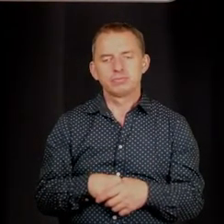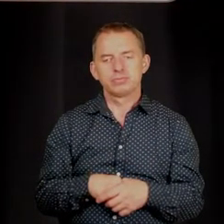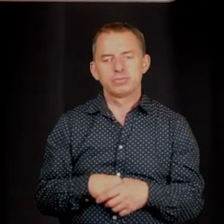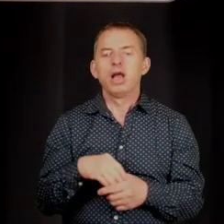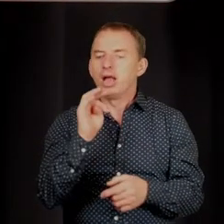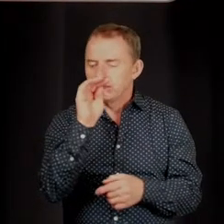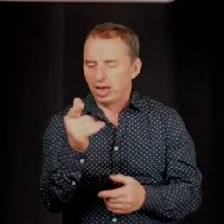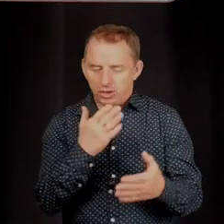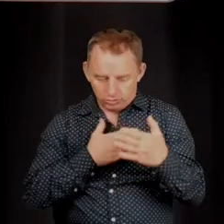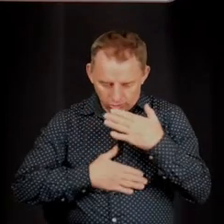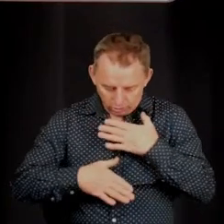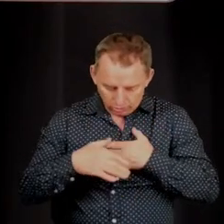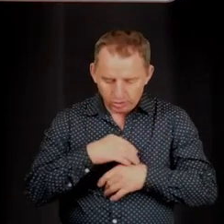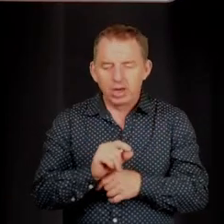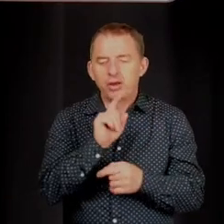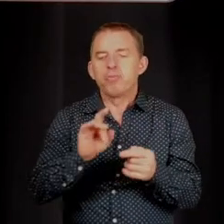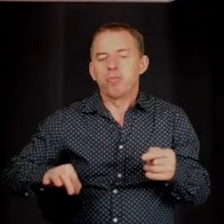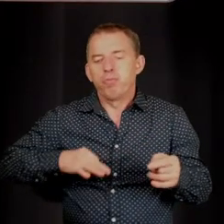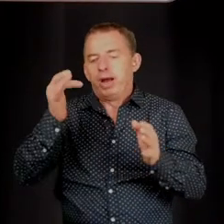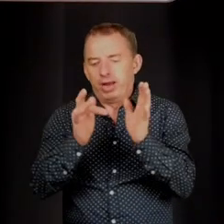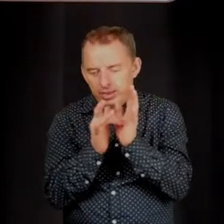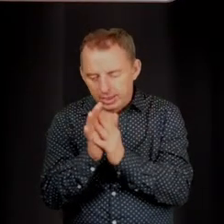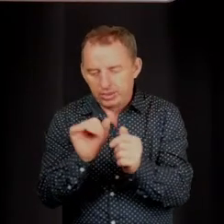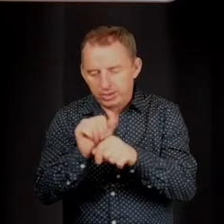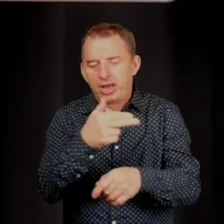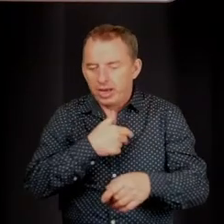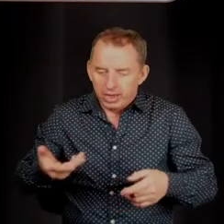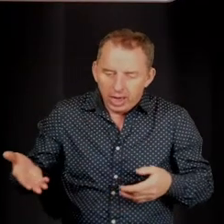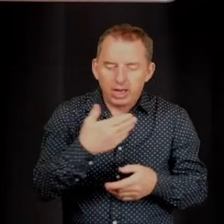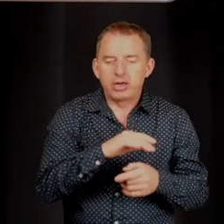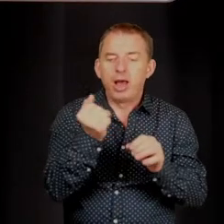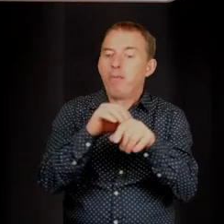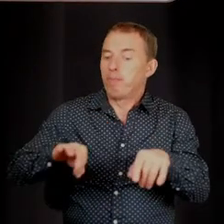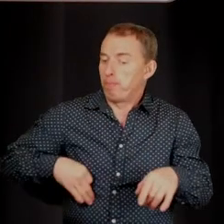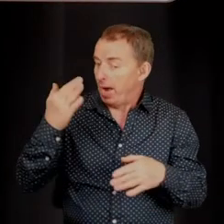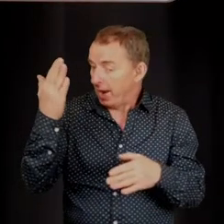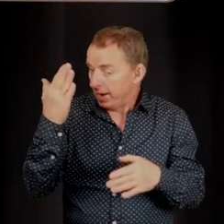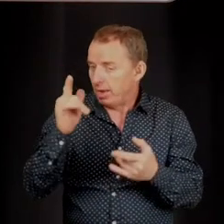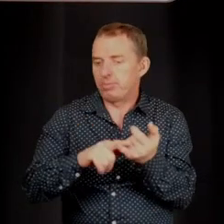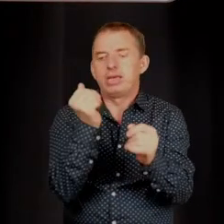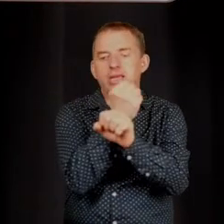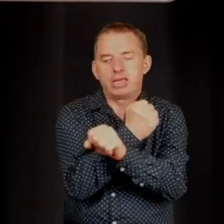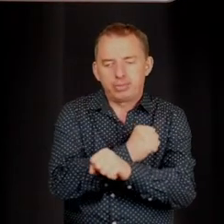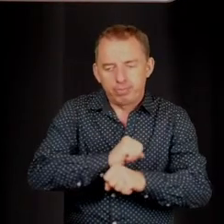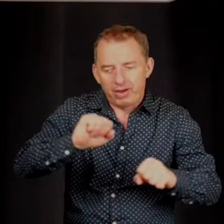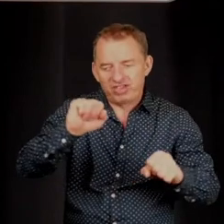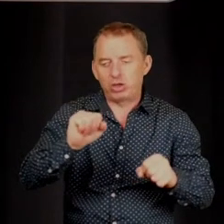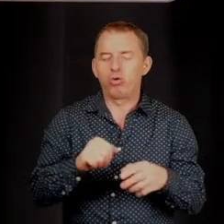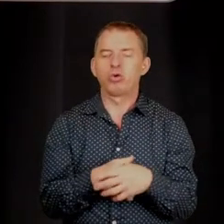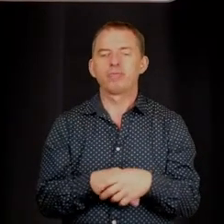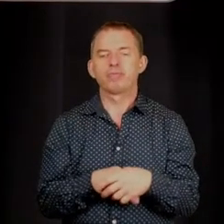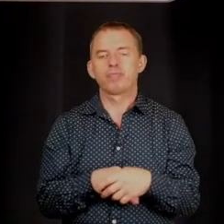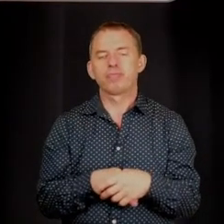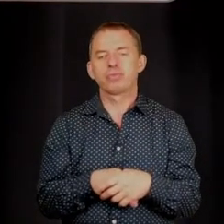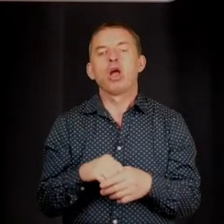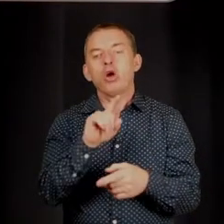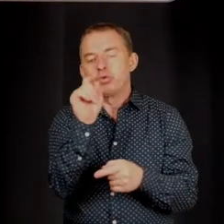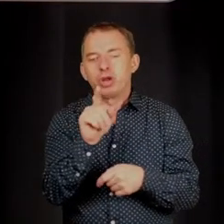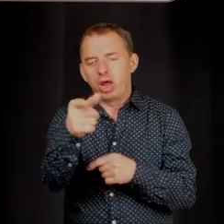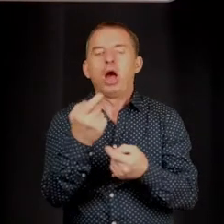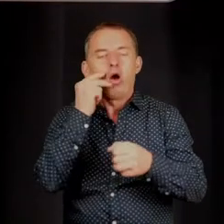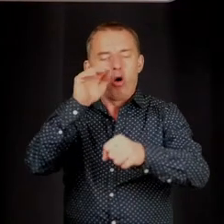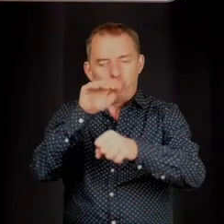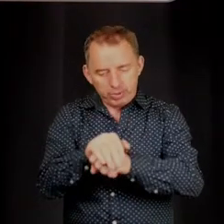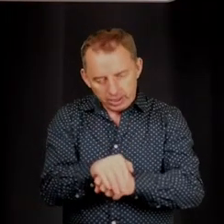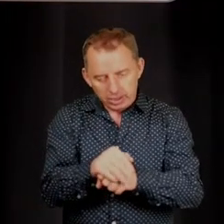Tak cieszymy się, że Pan Jezus jest naszym Panem i Zbawcą. That he has promised to come again. Że